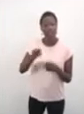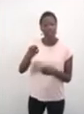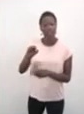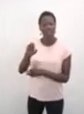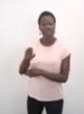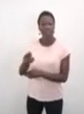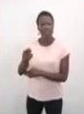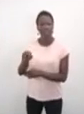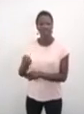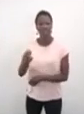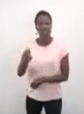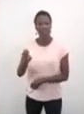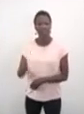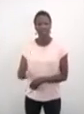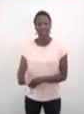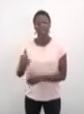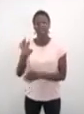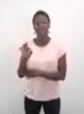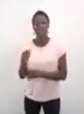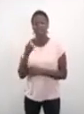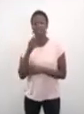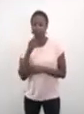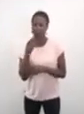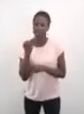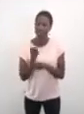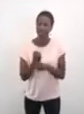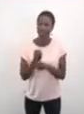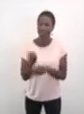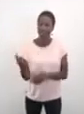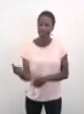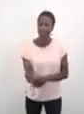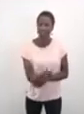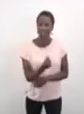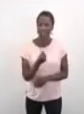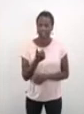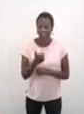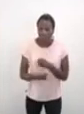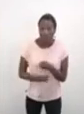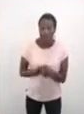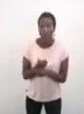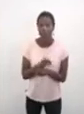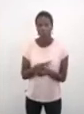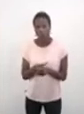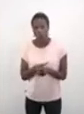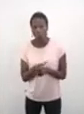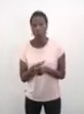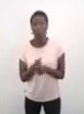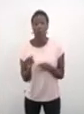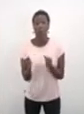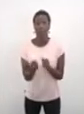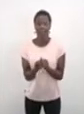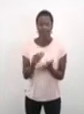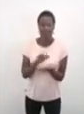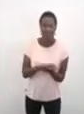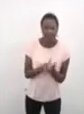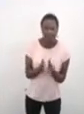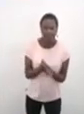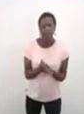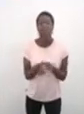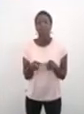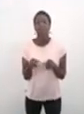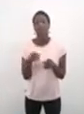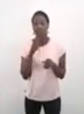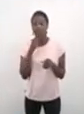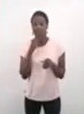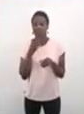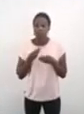entière avec des partenaires de l'État et des associations, des dizaines de réunions, des réunions publiques, un travail